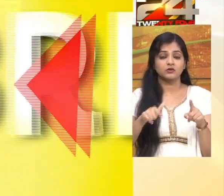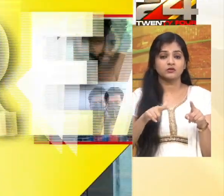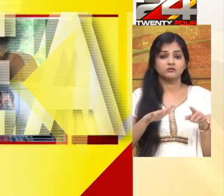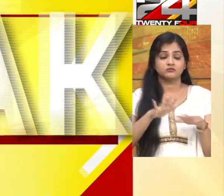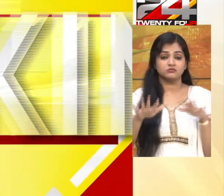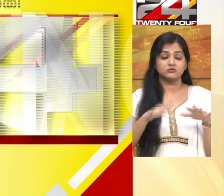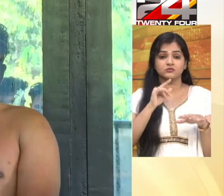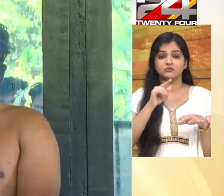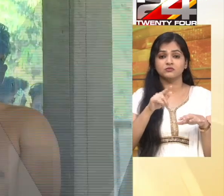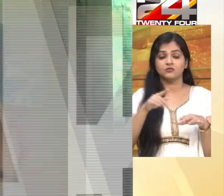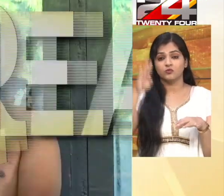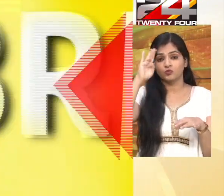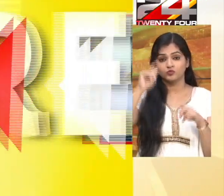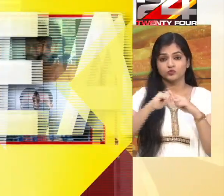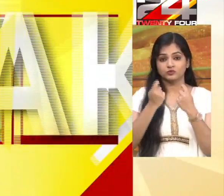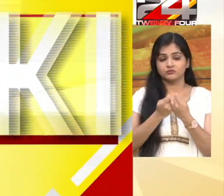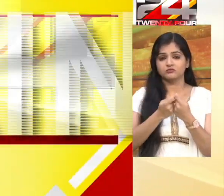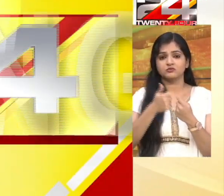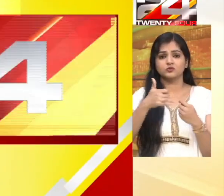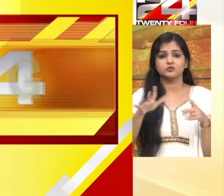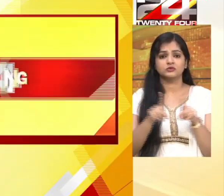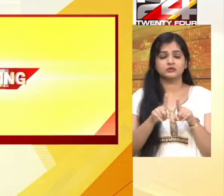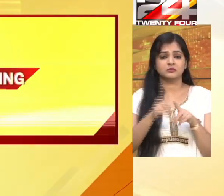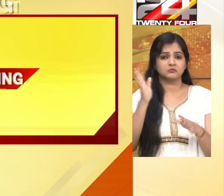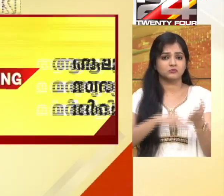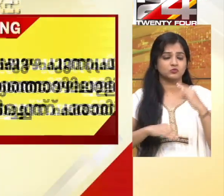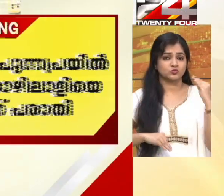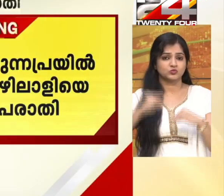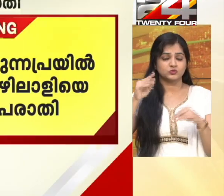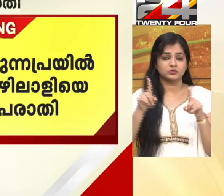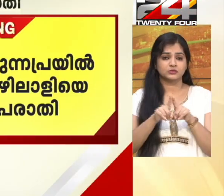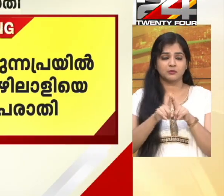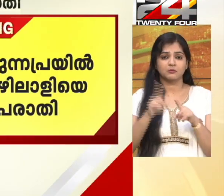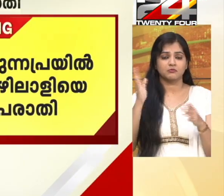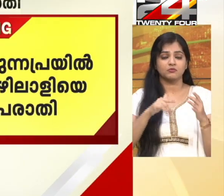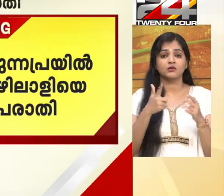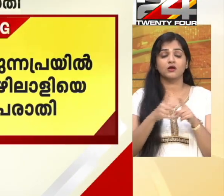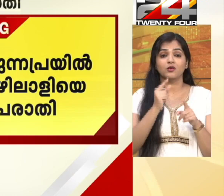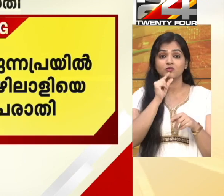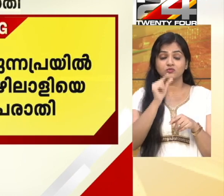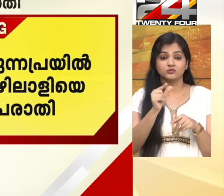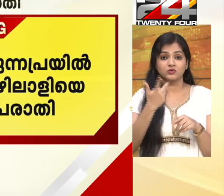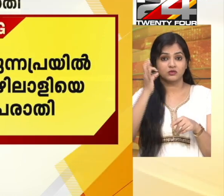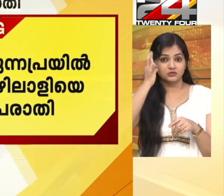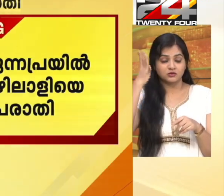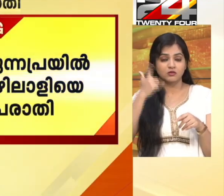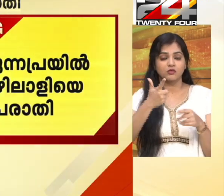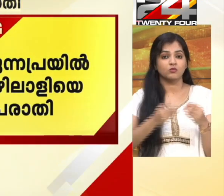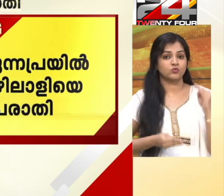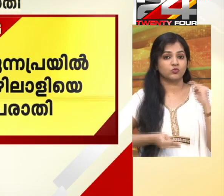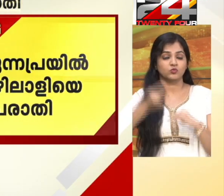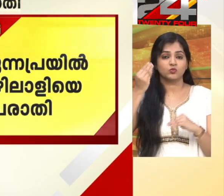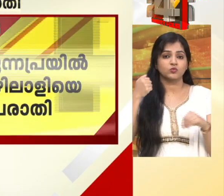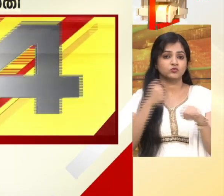പെരുമാറ്റം മോശം പെരുമാറ്റം പോലീസിൽ നിന്നുണ്ടാകുമ്പോൾ തിരിച്ചെന്തെങ്കിലും പറഞ്ഞാൽ ആ പ്രകോപനത്തിന് എന്തും ചെയ്ത് കളയാം എന്ന രൂപത്തിലേക്ക് കാര്യങ്ങൾ പോകുന്നു